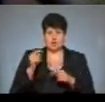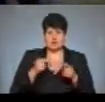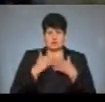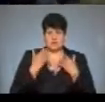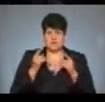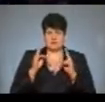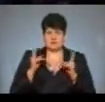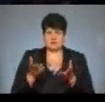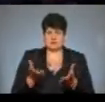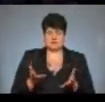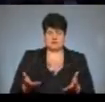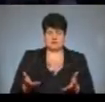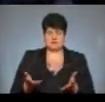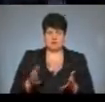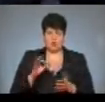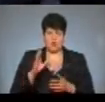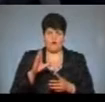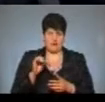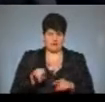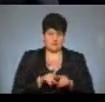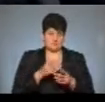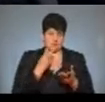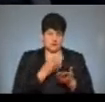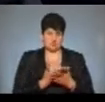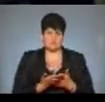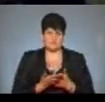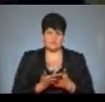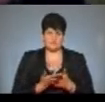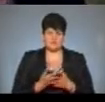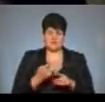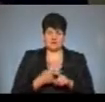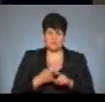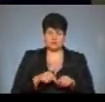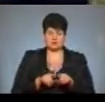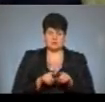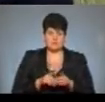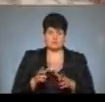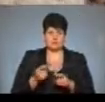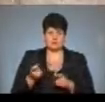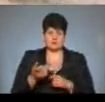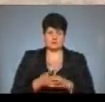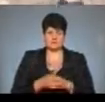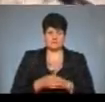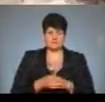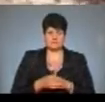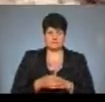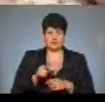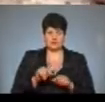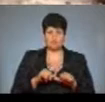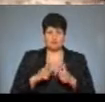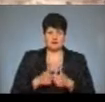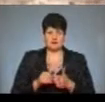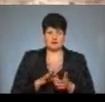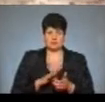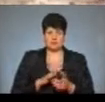де вони ділися, чи водою змило, чи що. Вову, вес так само, бачите. Там знову пшениця, картошка ж так само вибита сенька. Тут буряки посіяні,